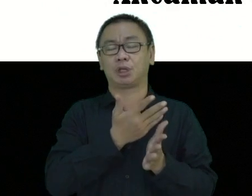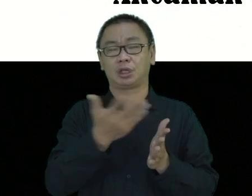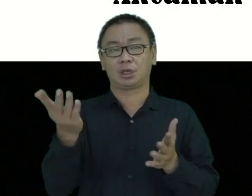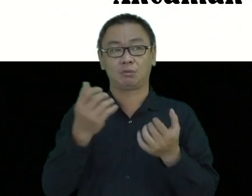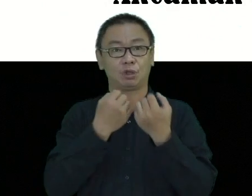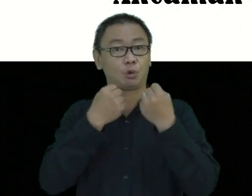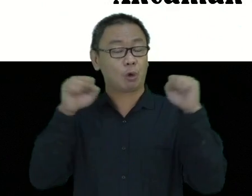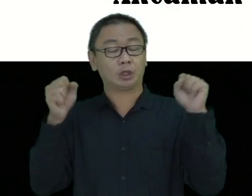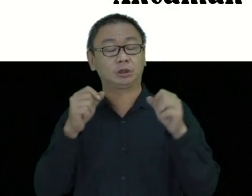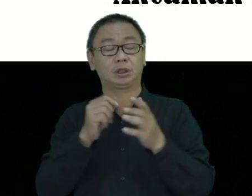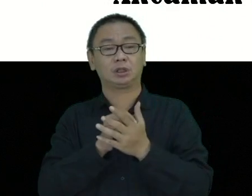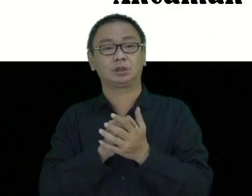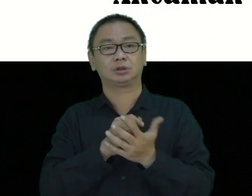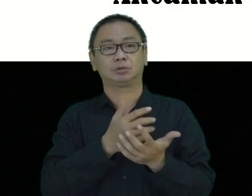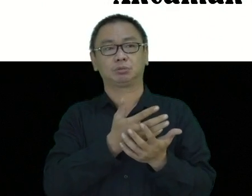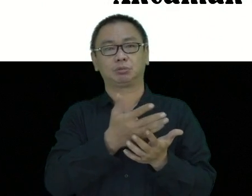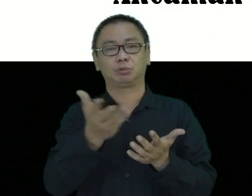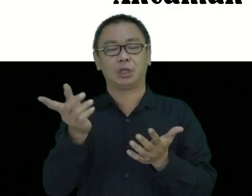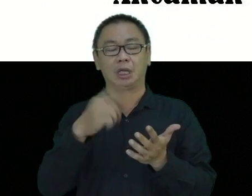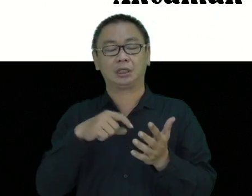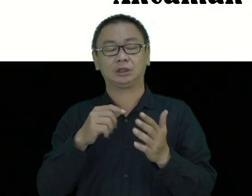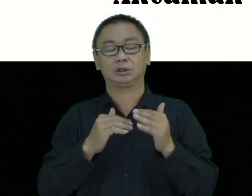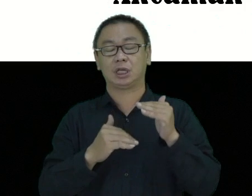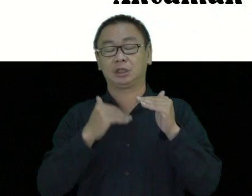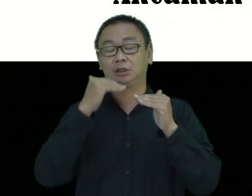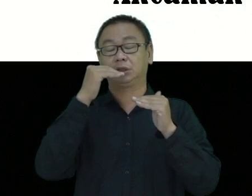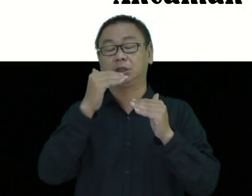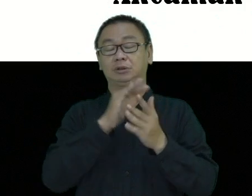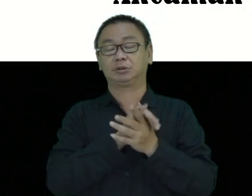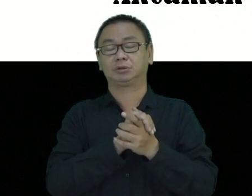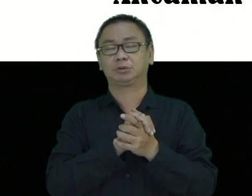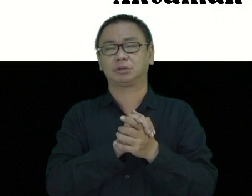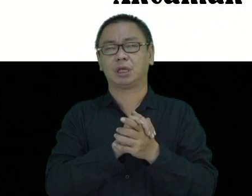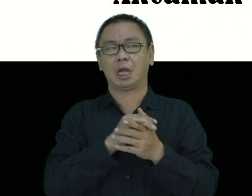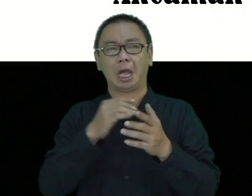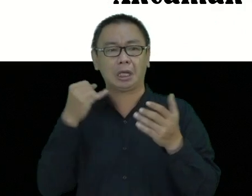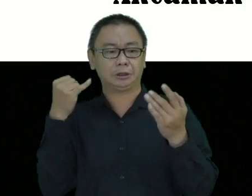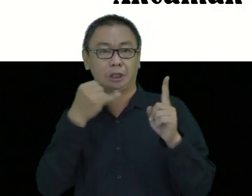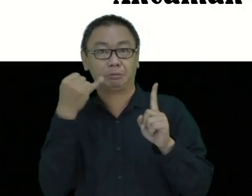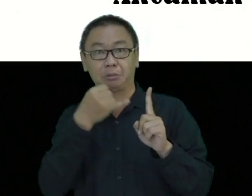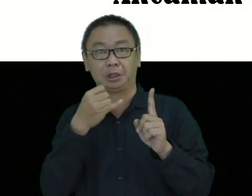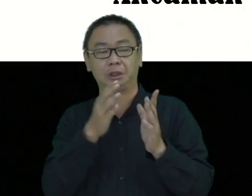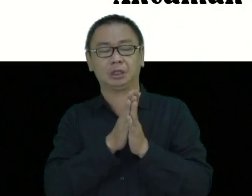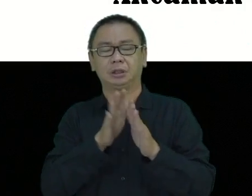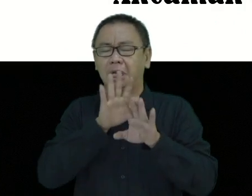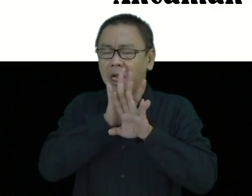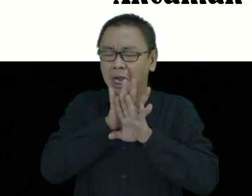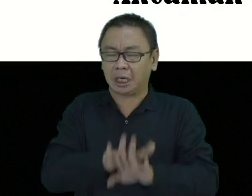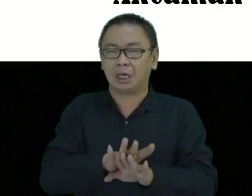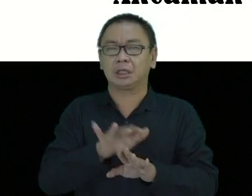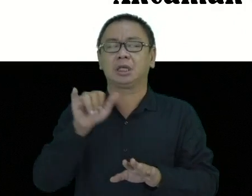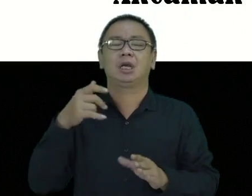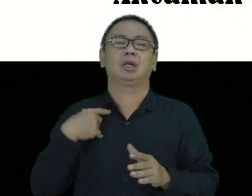atas segala ancaman dan tekanan yang ada. Karena ketika